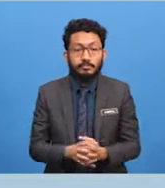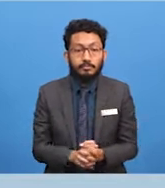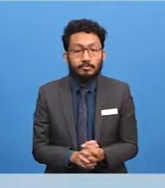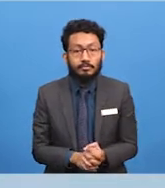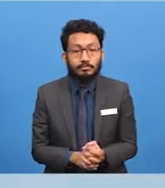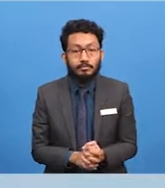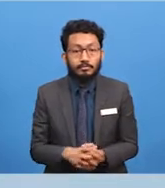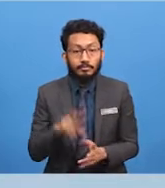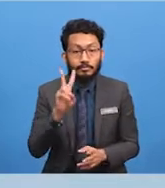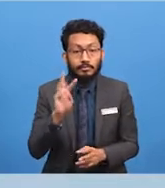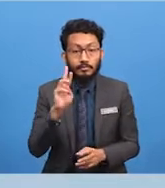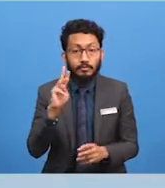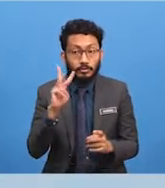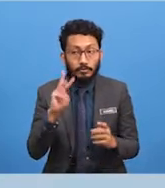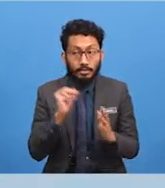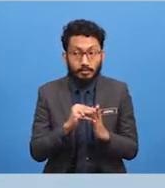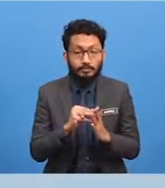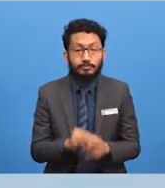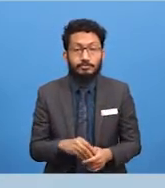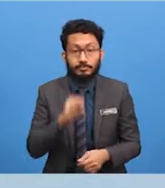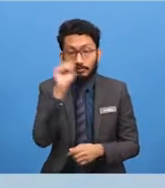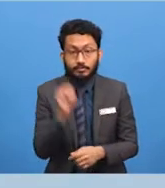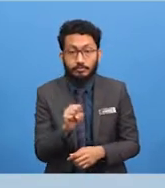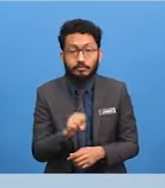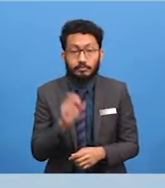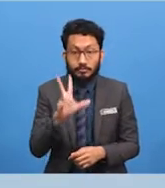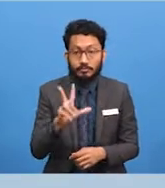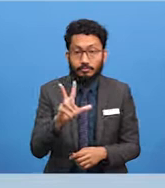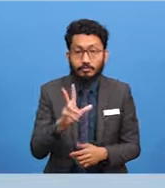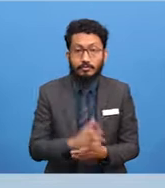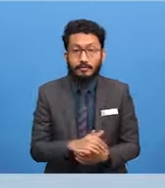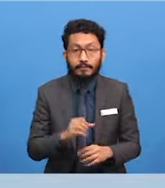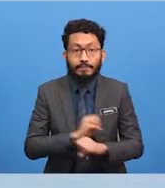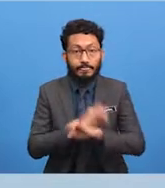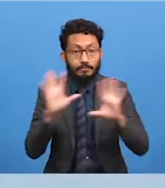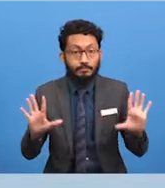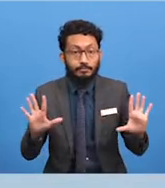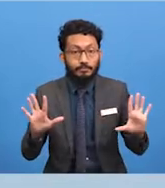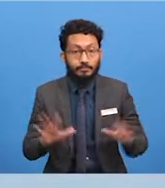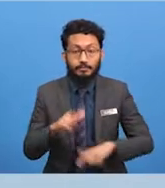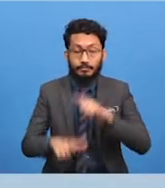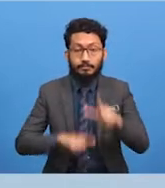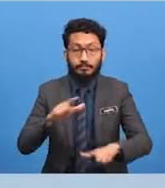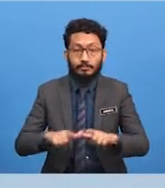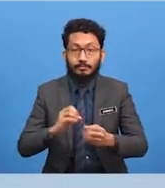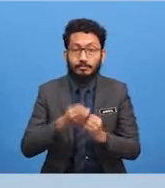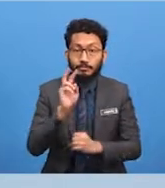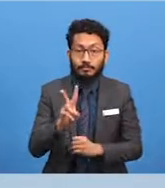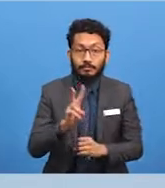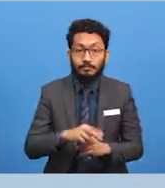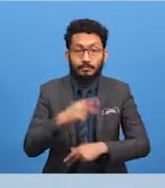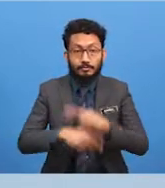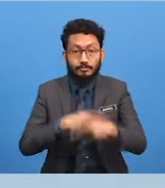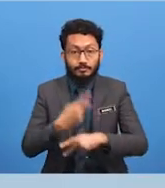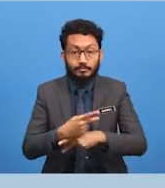markah adalah 6 markah. Soalan 3. Jelaskan langkah kedua